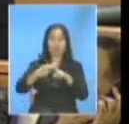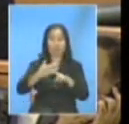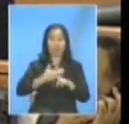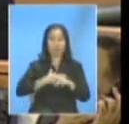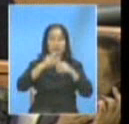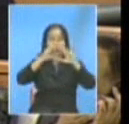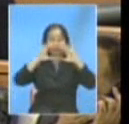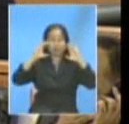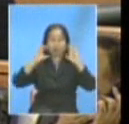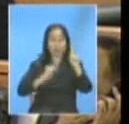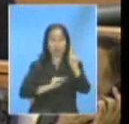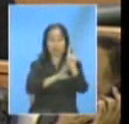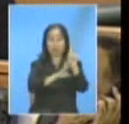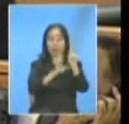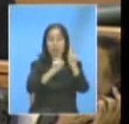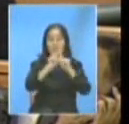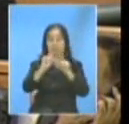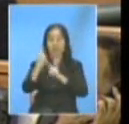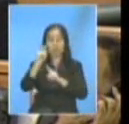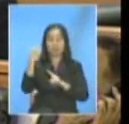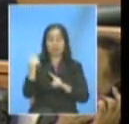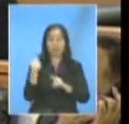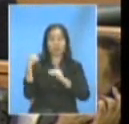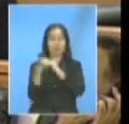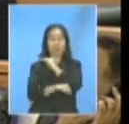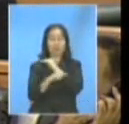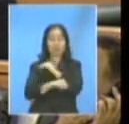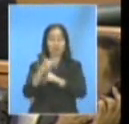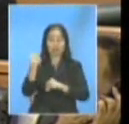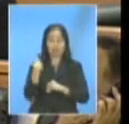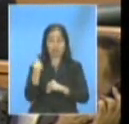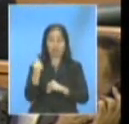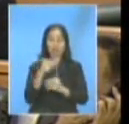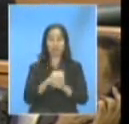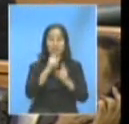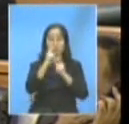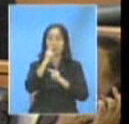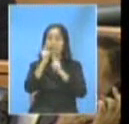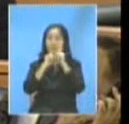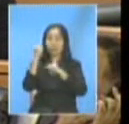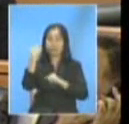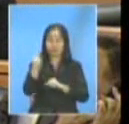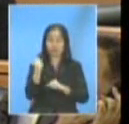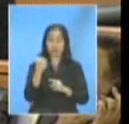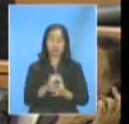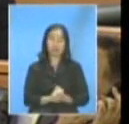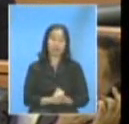นี้มีการทุจริตมีการกล่าวหาว่ามีการทุจริต